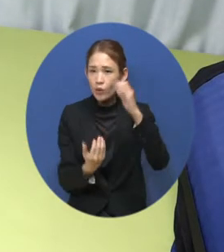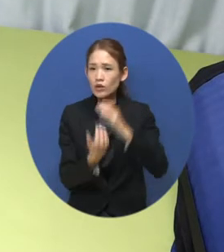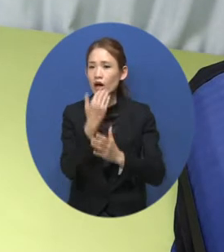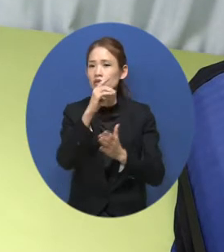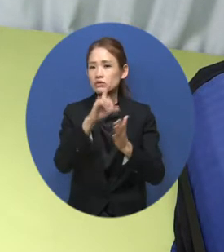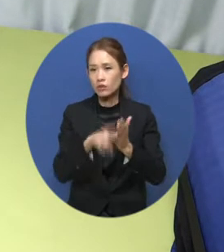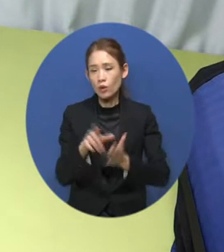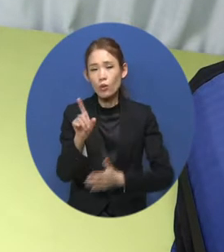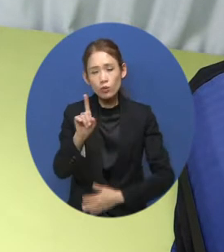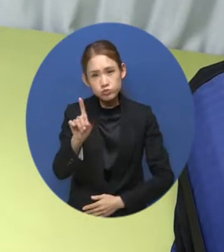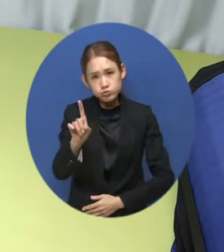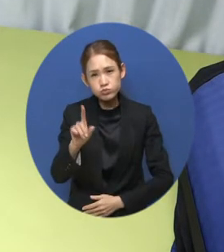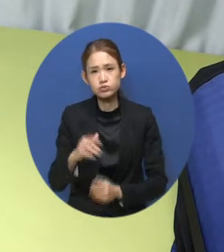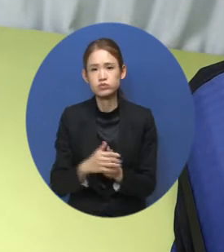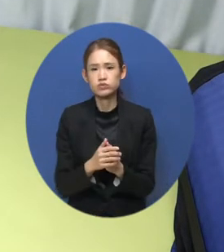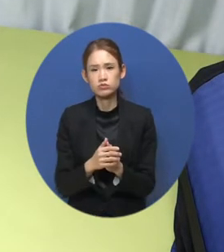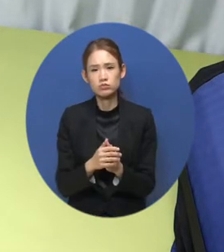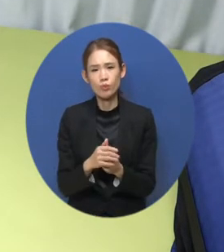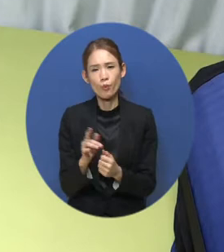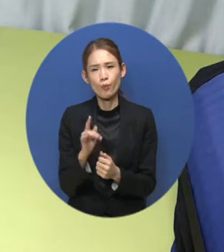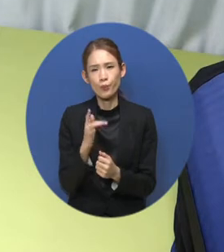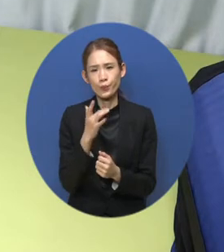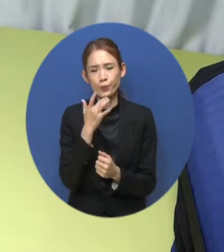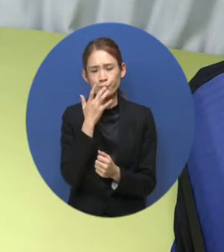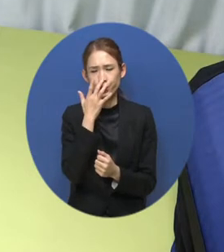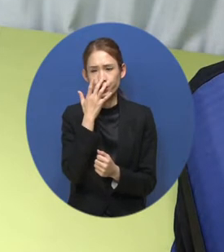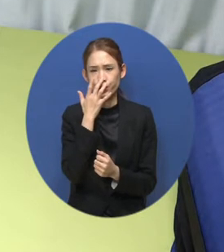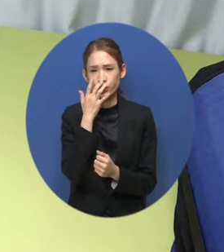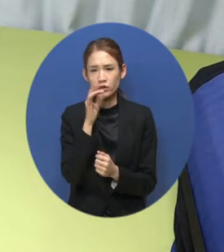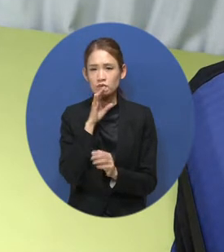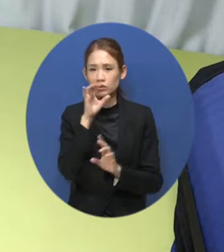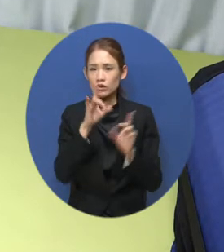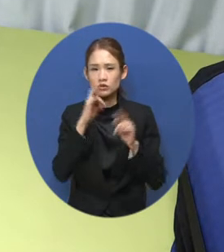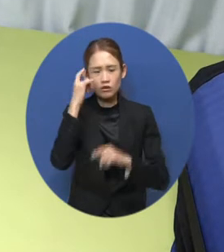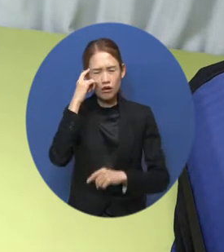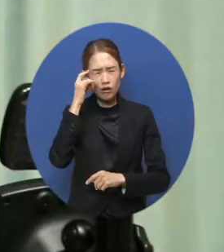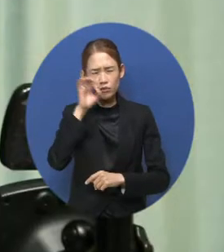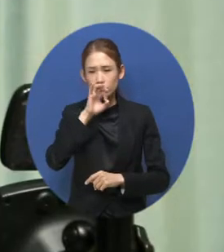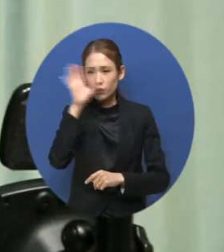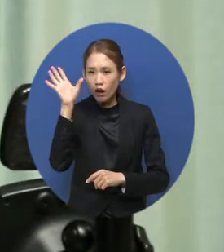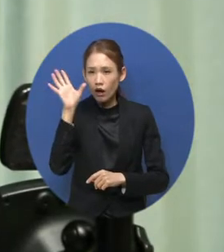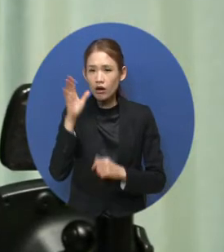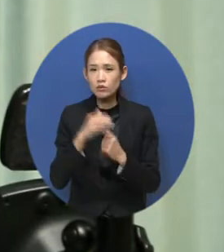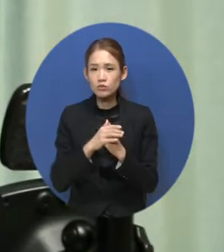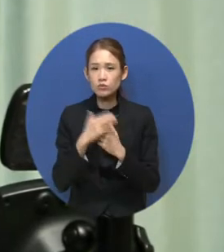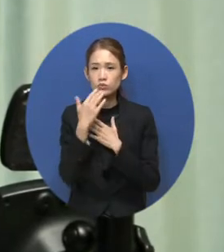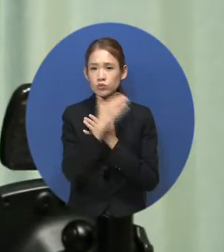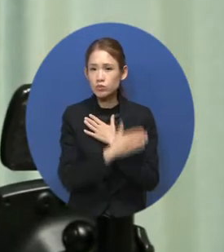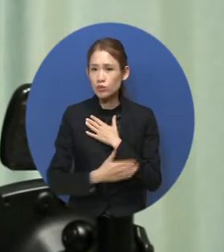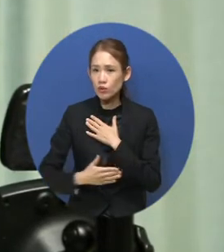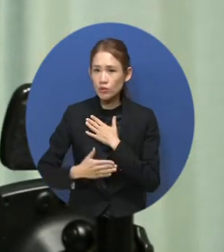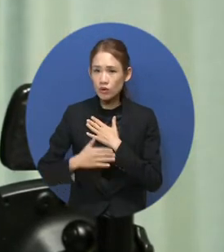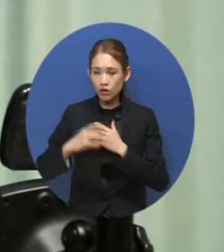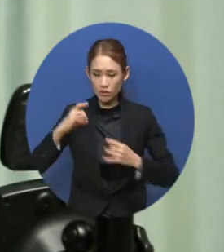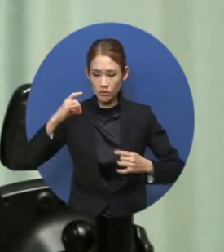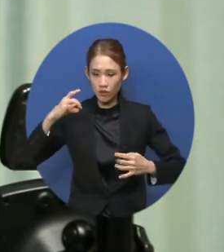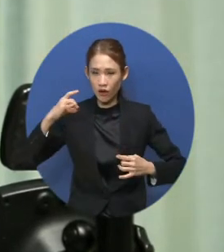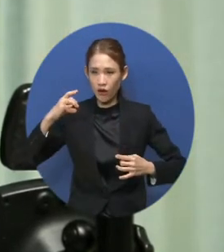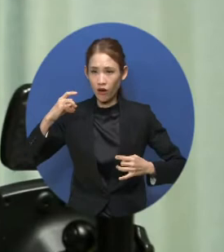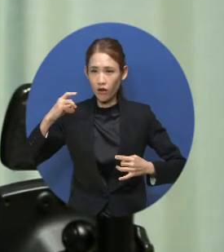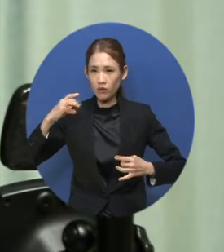어떠셨어요? 뭐 사실 되게 크게 의식을 못했던 게 일단 물론 몸에 감각이 전혀 없었거든요.